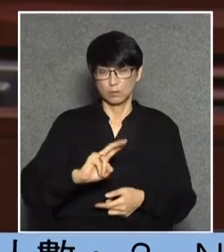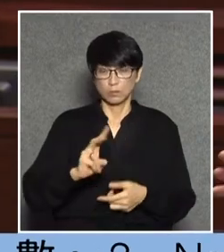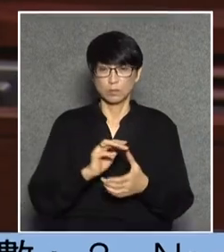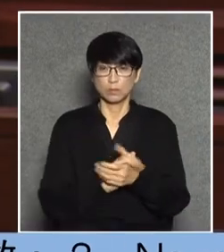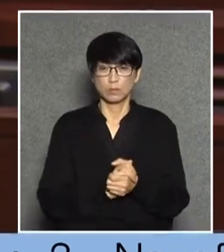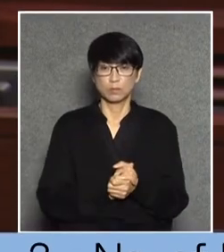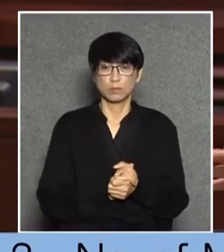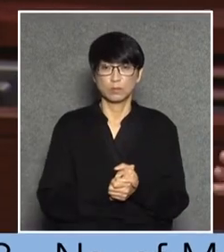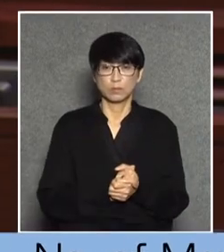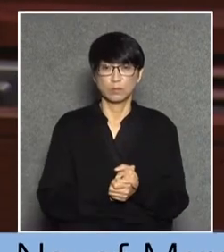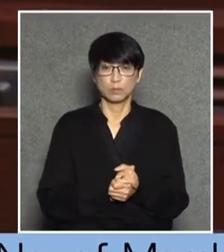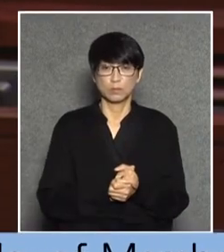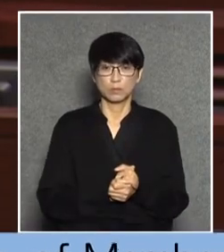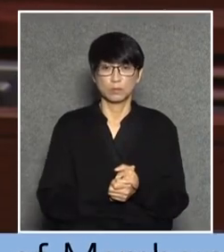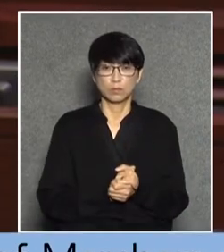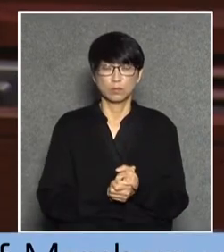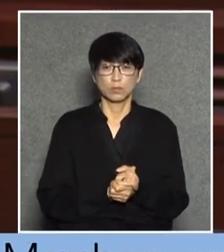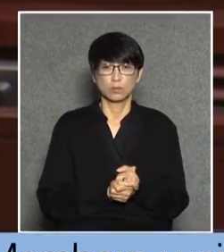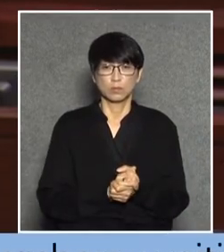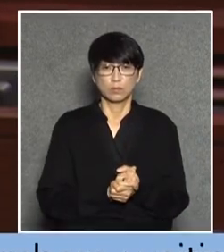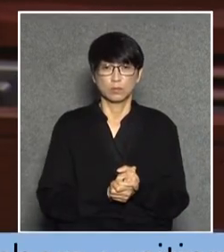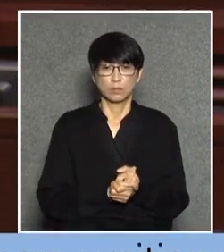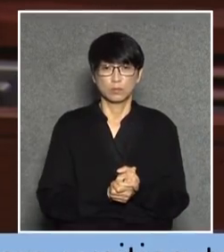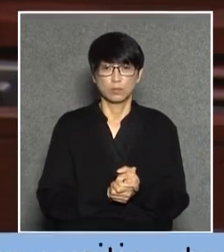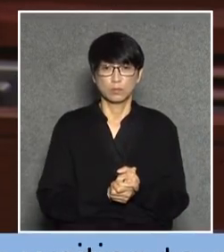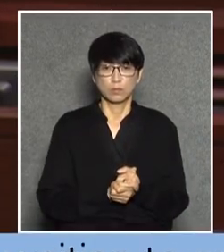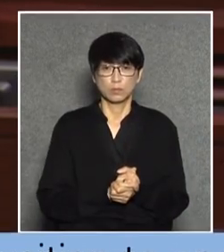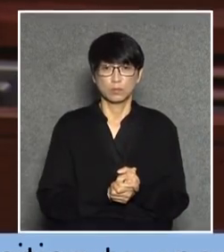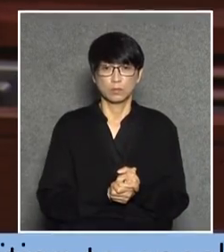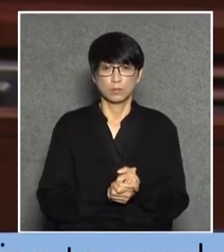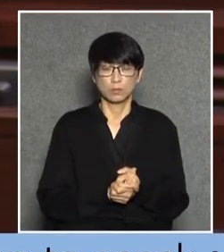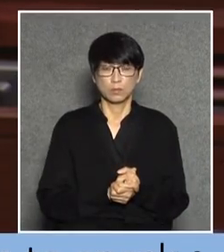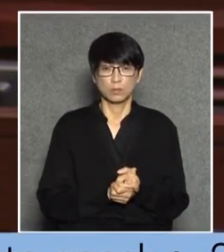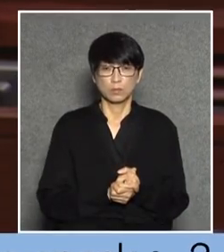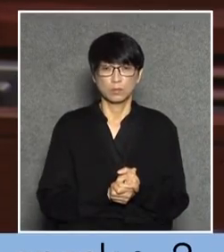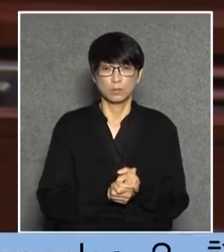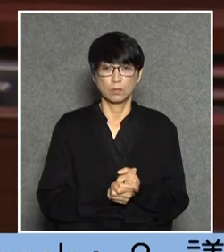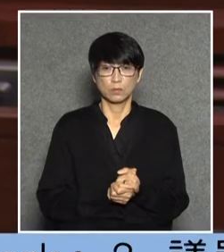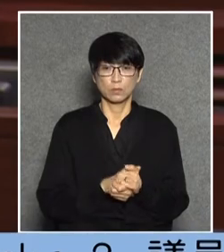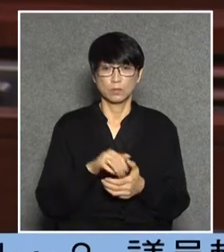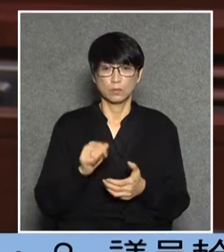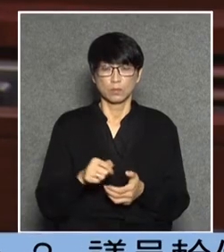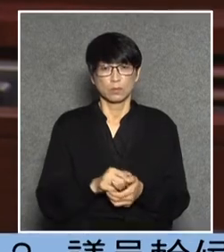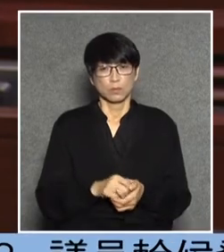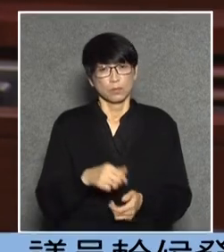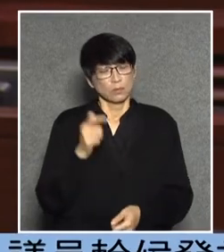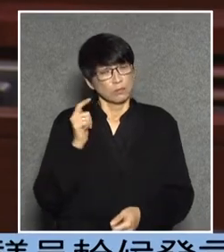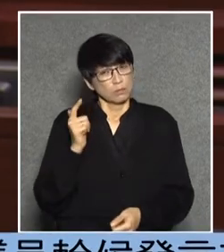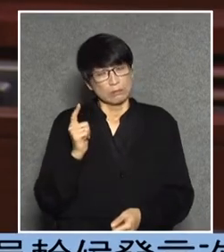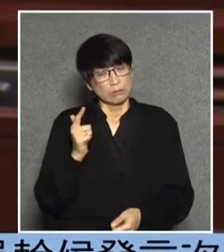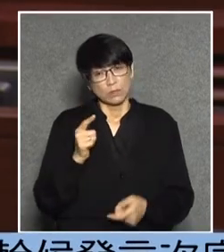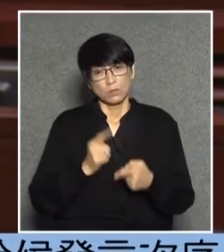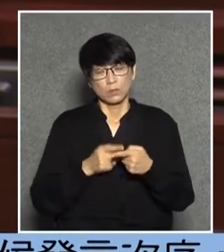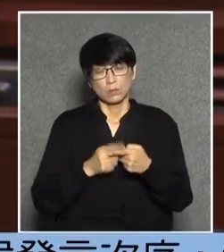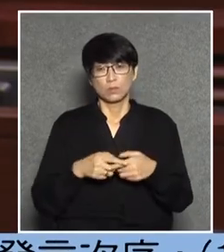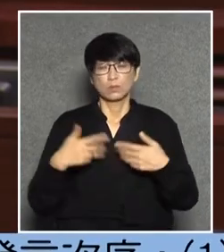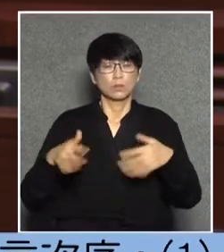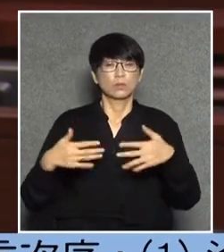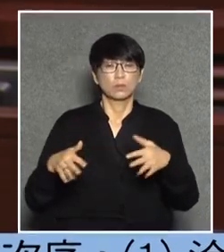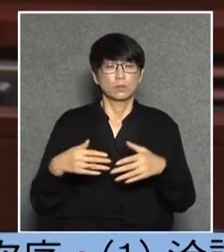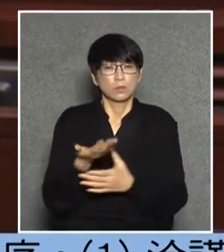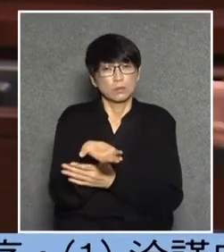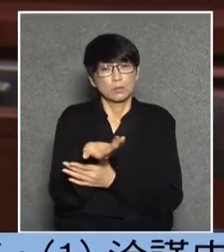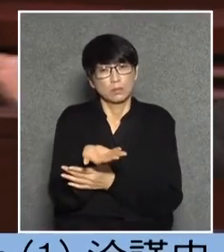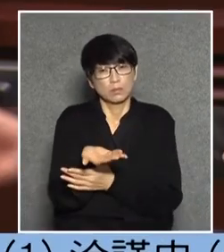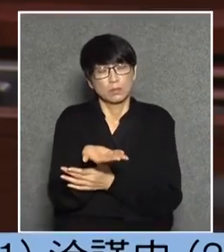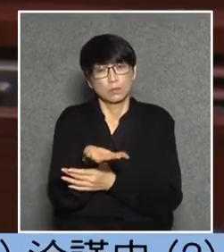如果再講你就 rule 我，即係話出咗去。呢個啲即係冇咁痛嘅已經係，即係話，唉算啦，當乞衣兜。